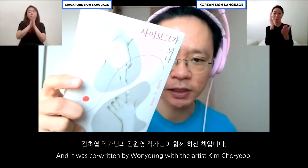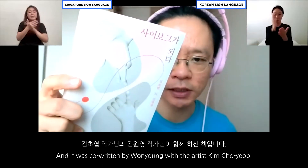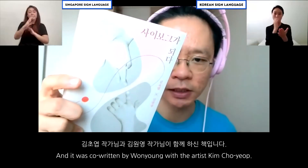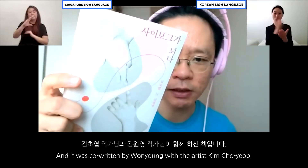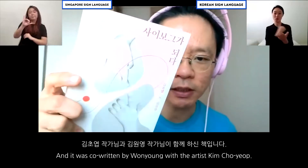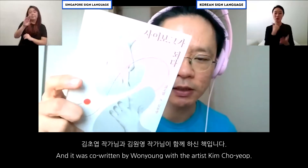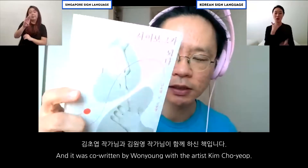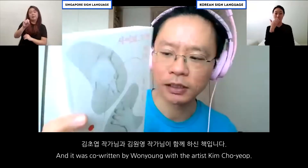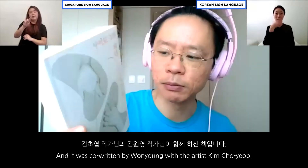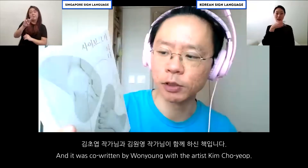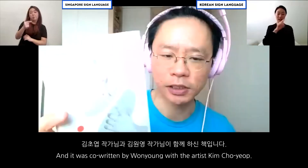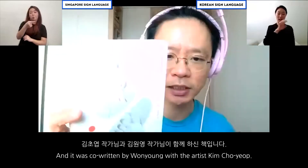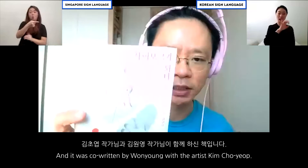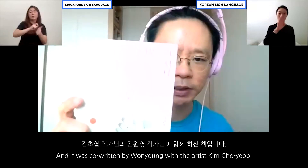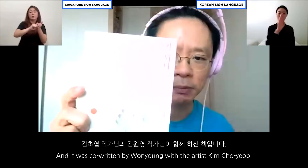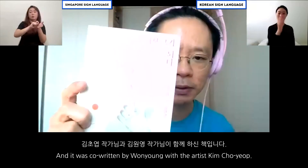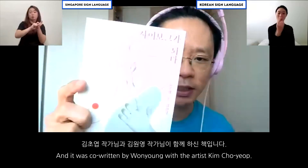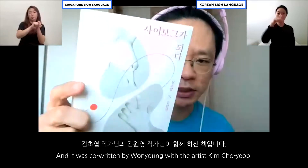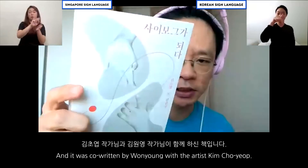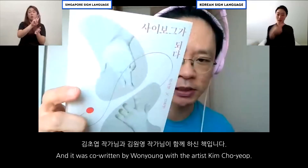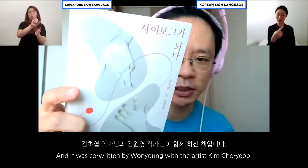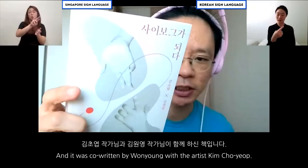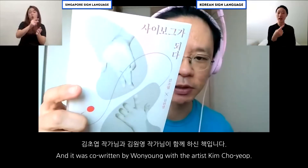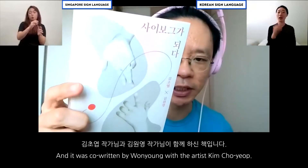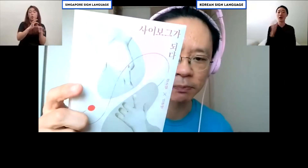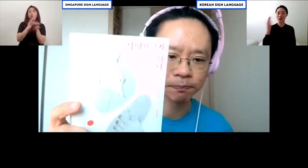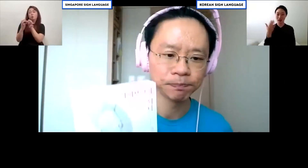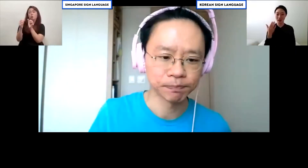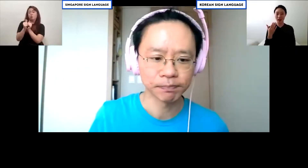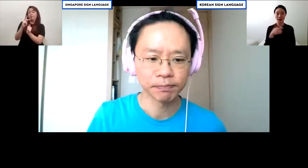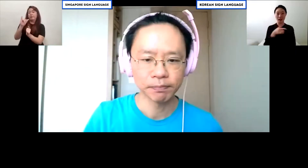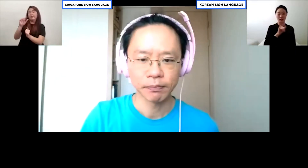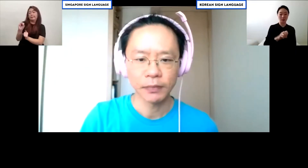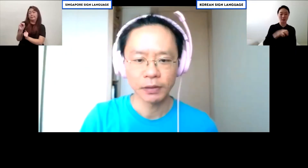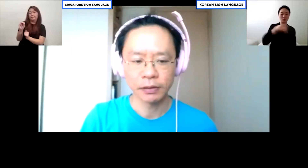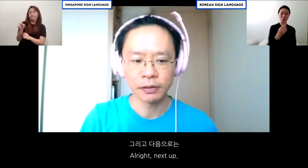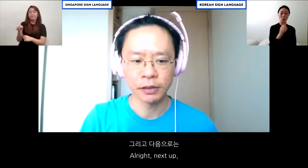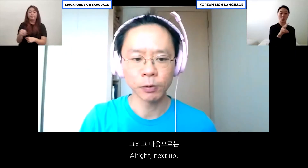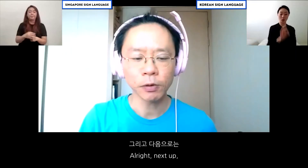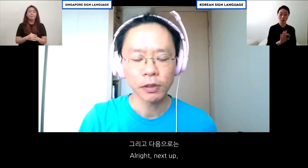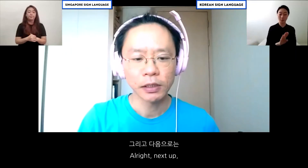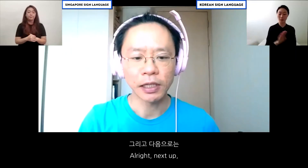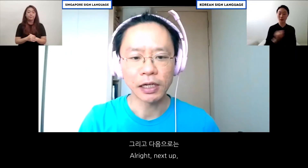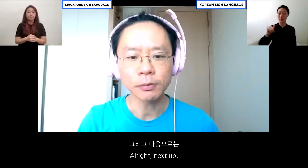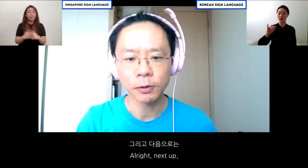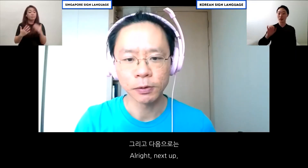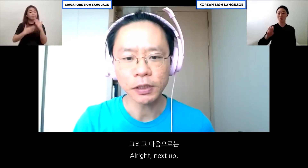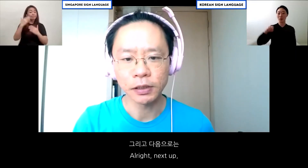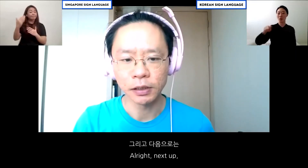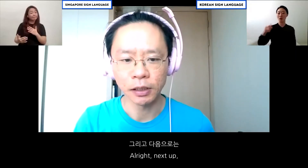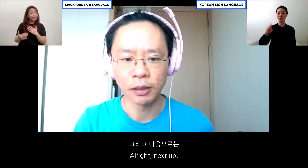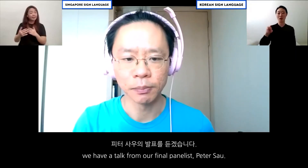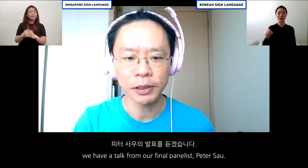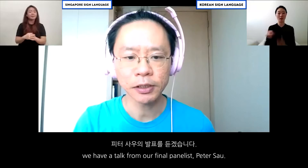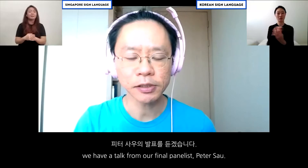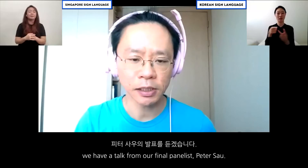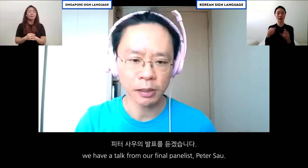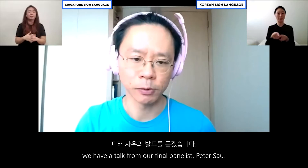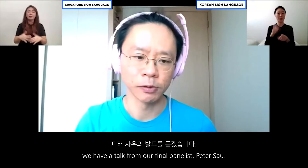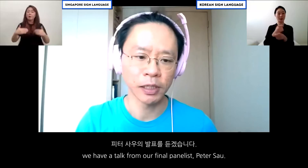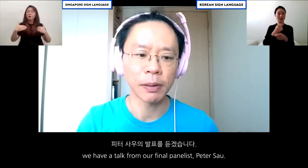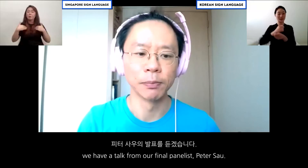김초엽 작가님과 김원영 작가님이 함께 하신 책입니다. 그리고 다음으로는